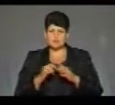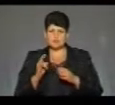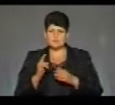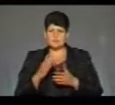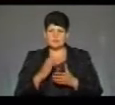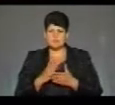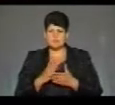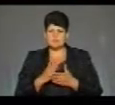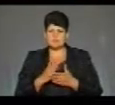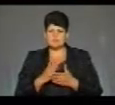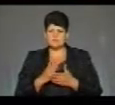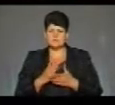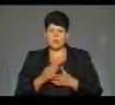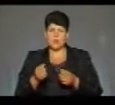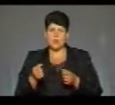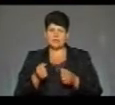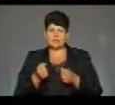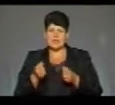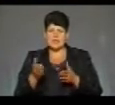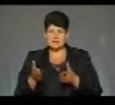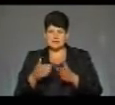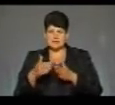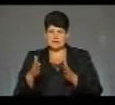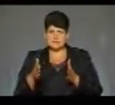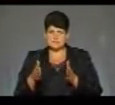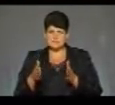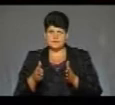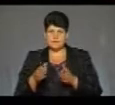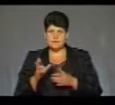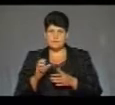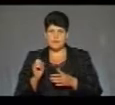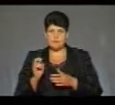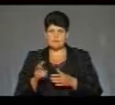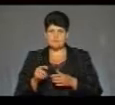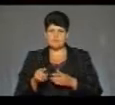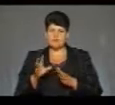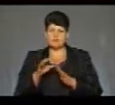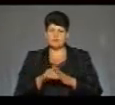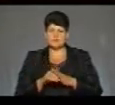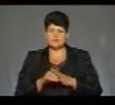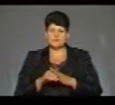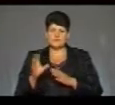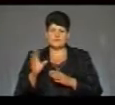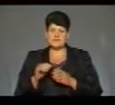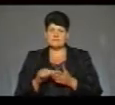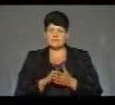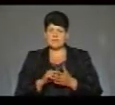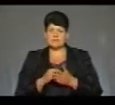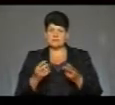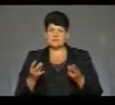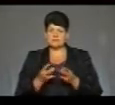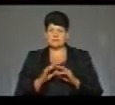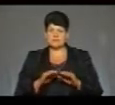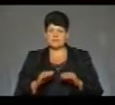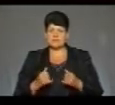має такий контейнер, містимо бокси, в яких вміщуються абсолютно всі матеріали, які потрібні